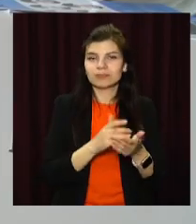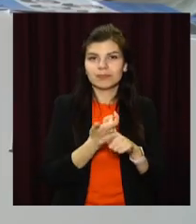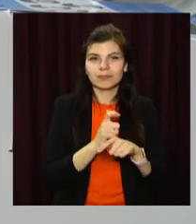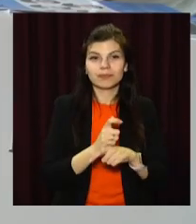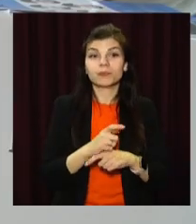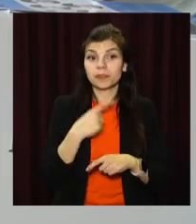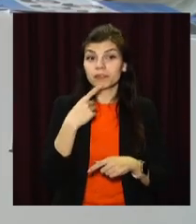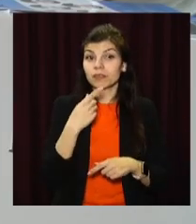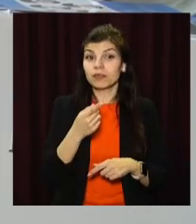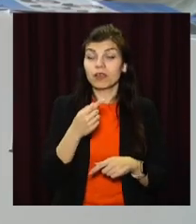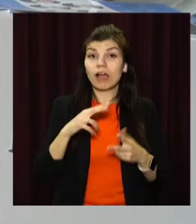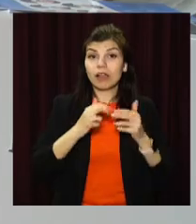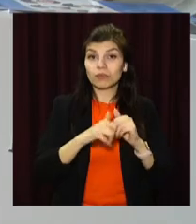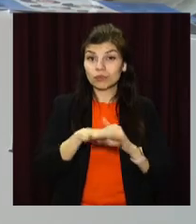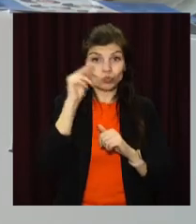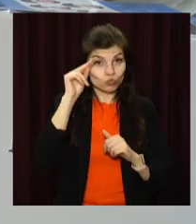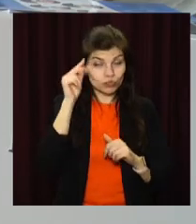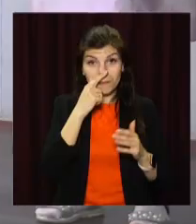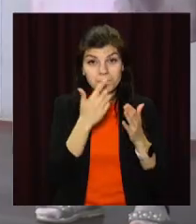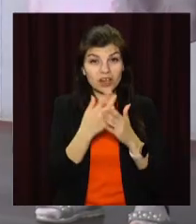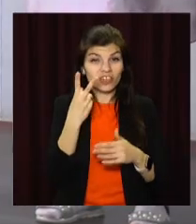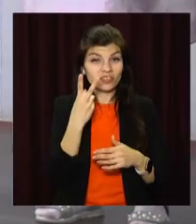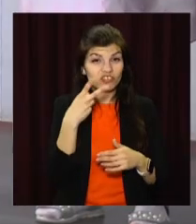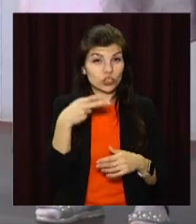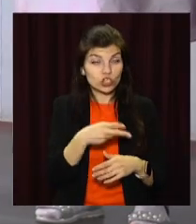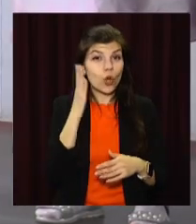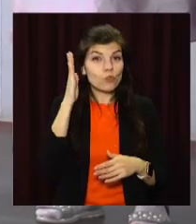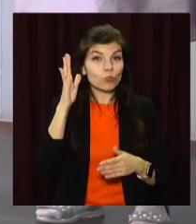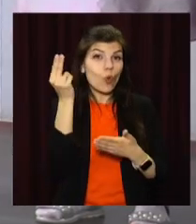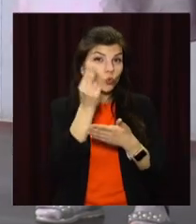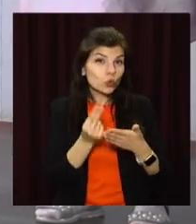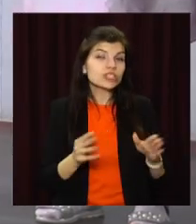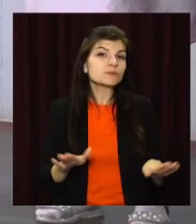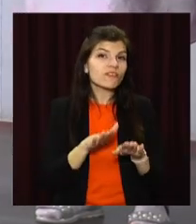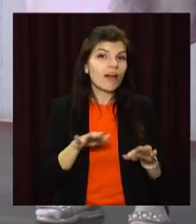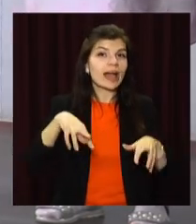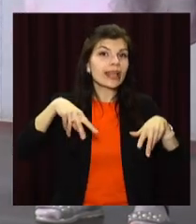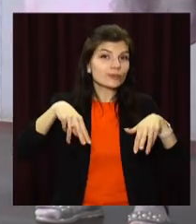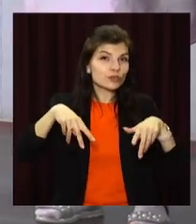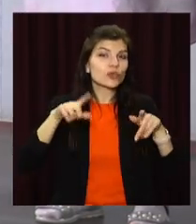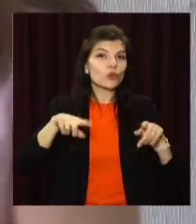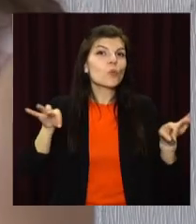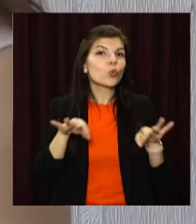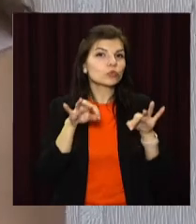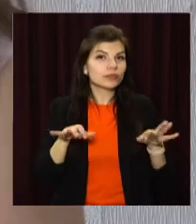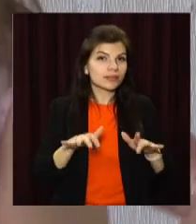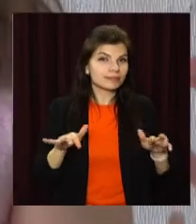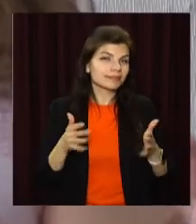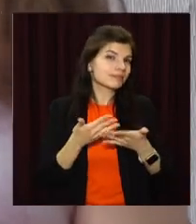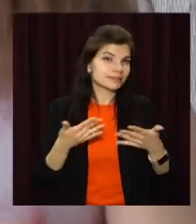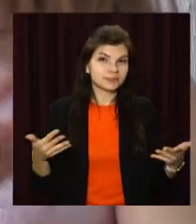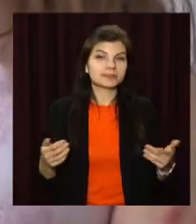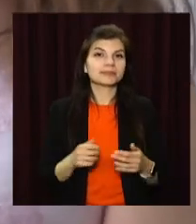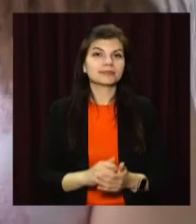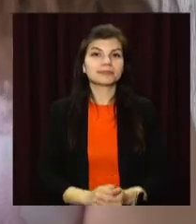Кам'янського нині навчається майже 2000 майбутніх художників, співаків, танцюристів та музикантів. Марія Требушенко, Олександр Вернигоров,